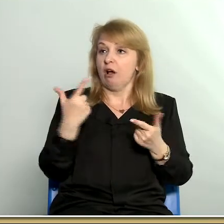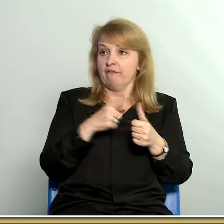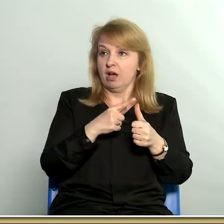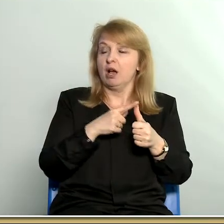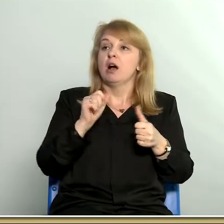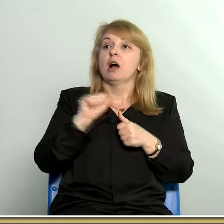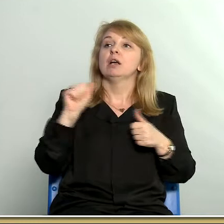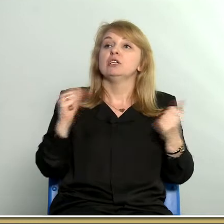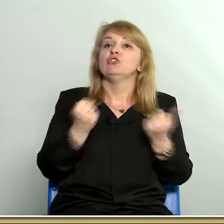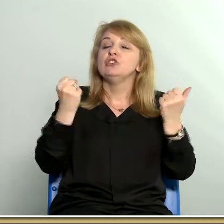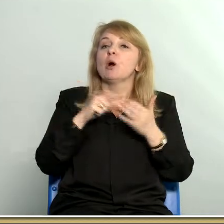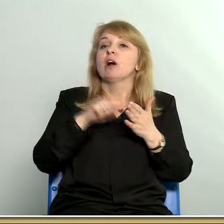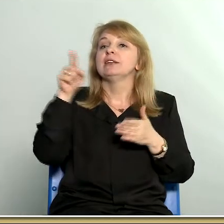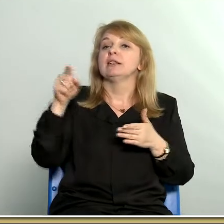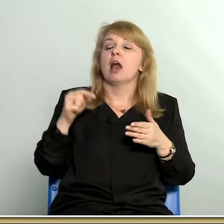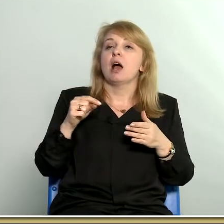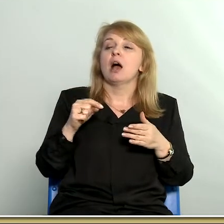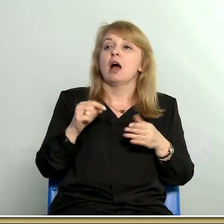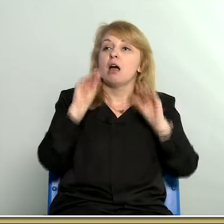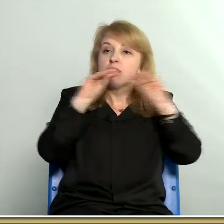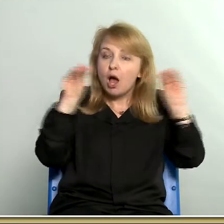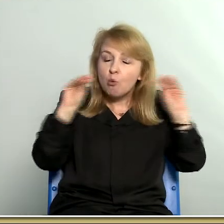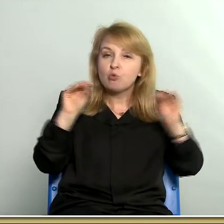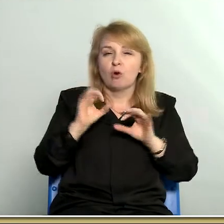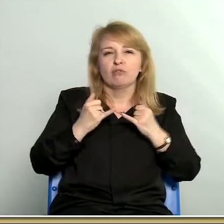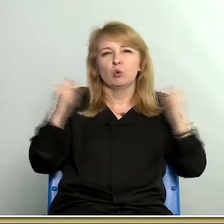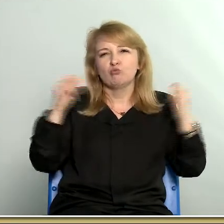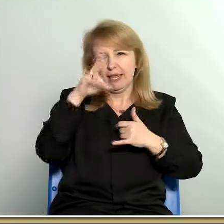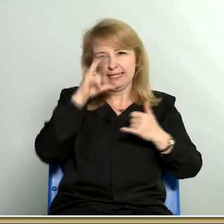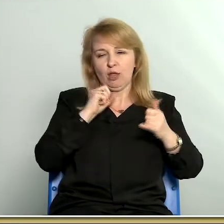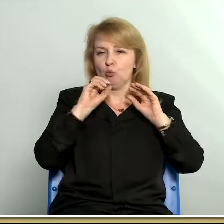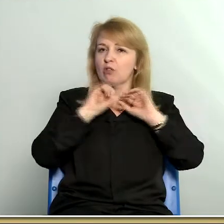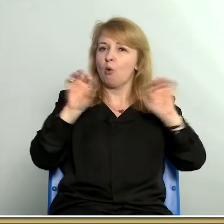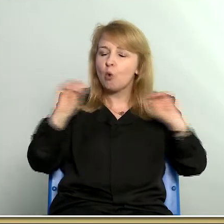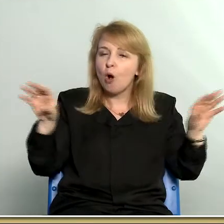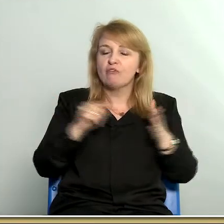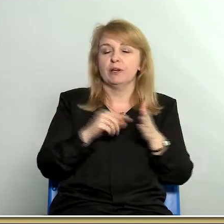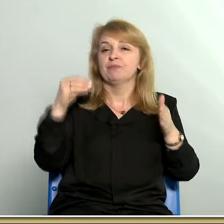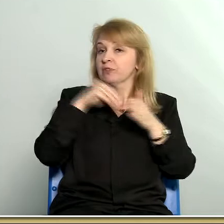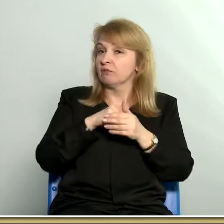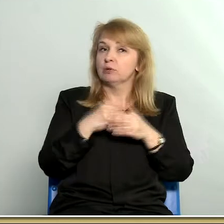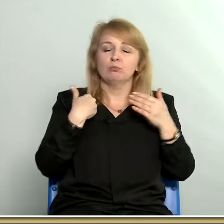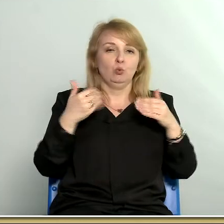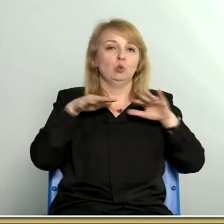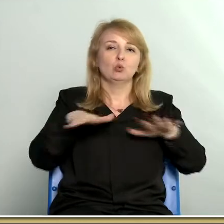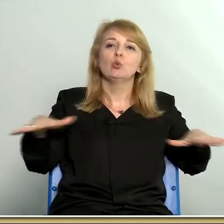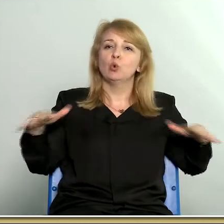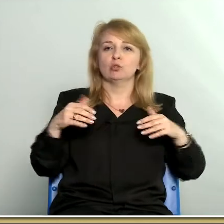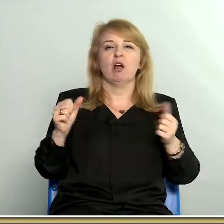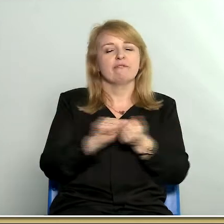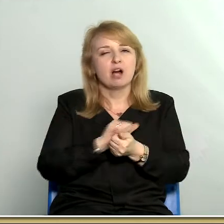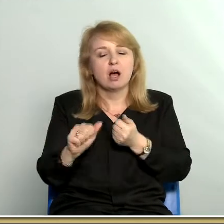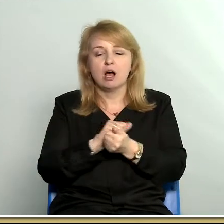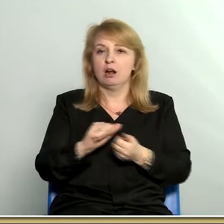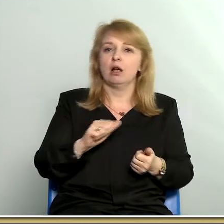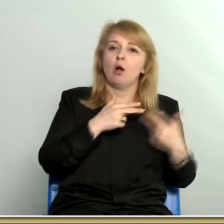Pierwsze działanie to jest działanie poświęcone jednostkom naukowym i konsorcjom naukowym. Nie ukrywam, że tu była duża walka z